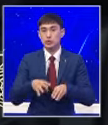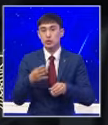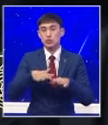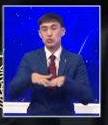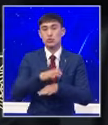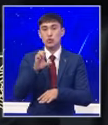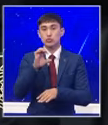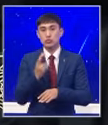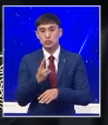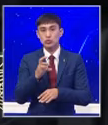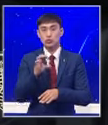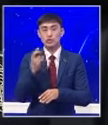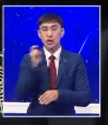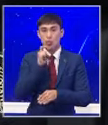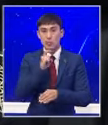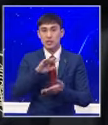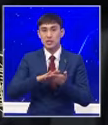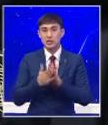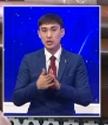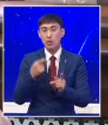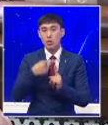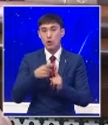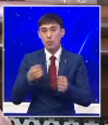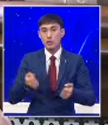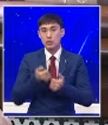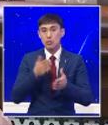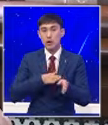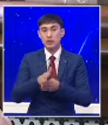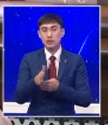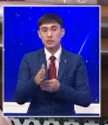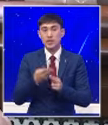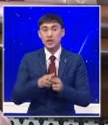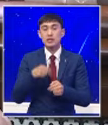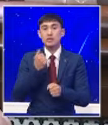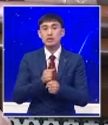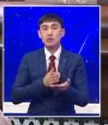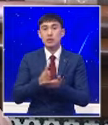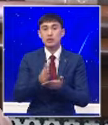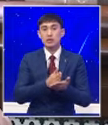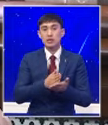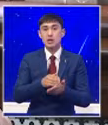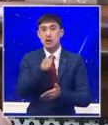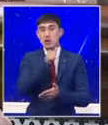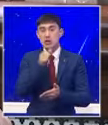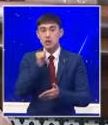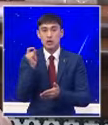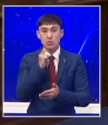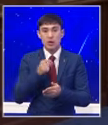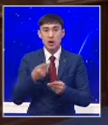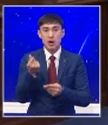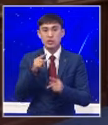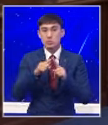және өңірдегі әлеуметтік-экономикалық жағдайға оң ықпал етуге бағытталған. Негізгі бағыттары көлеңкелі экономикаға,